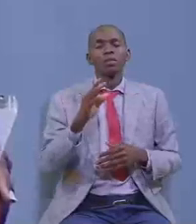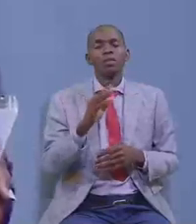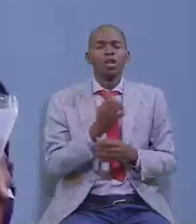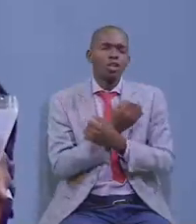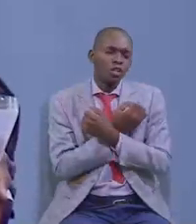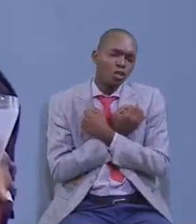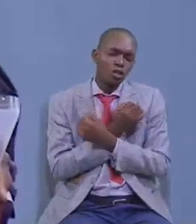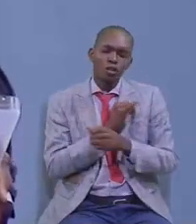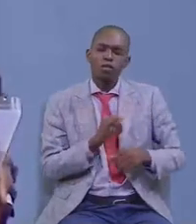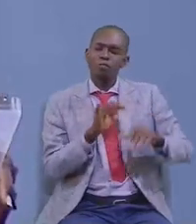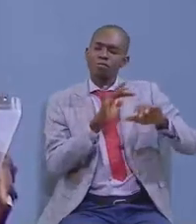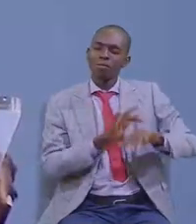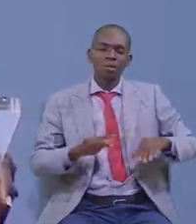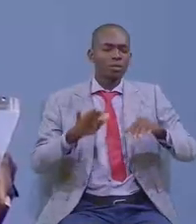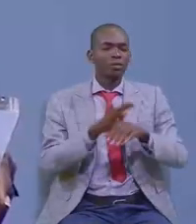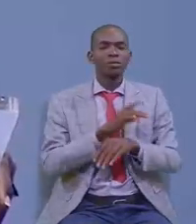Dieu compatissant.